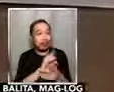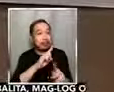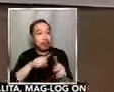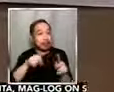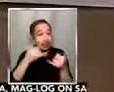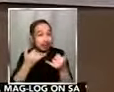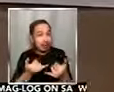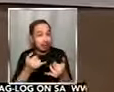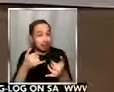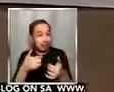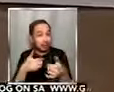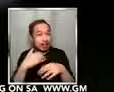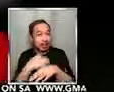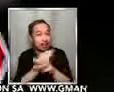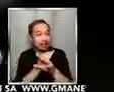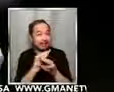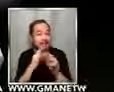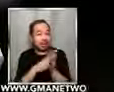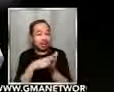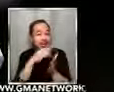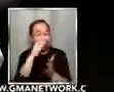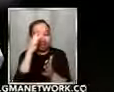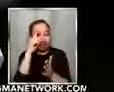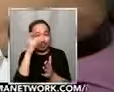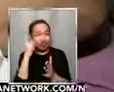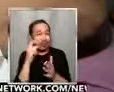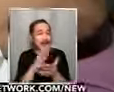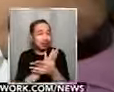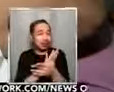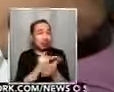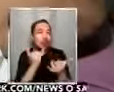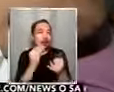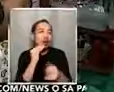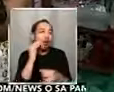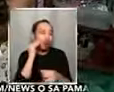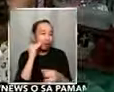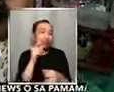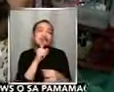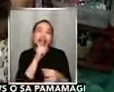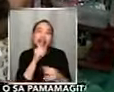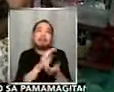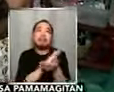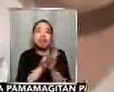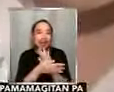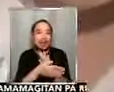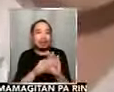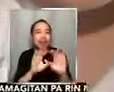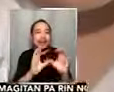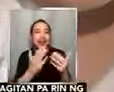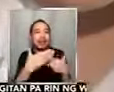distance learning bunsod ng pandemya, ang tahanan literal na nagiging classroom na.